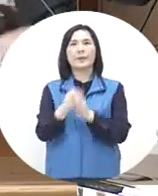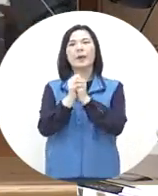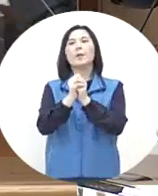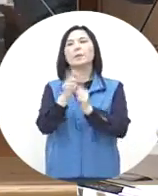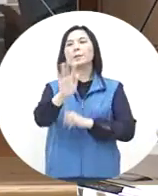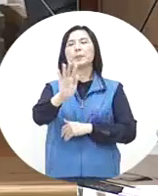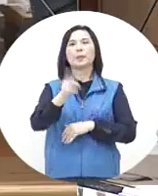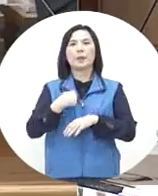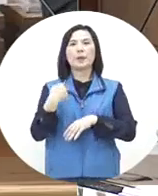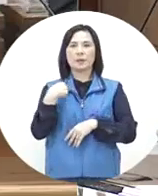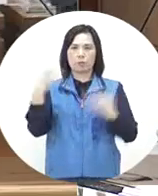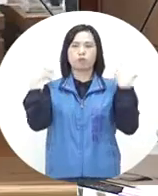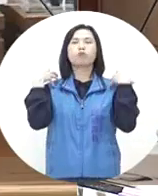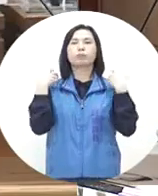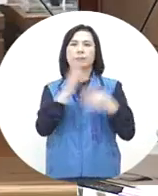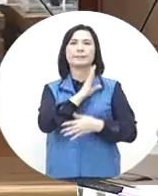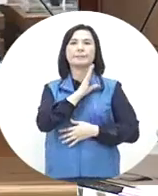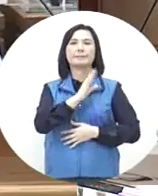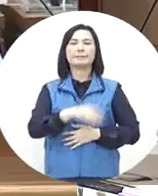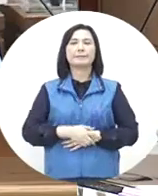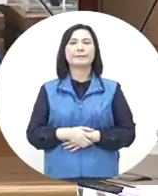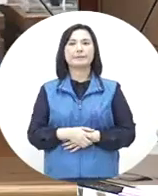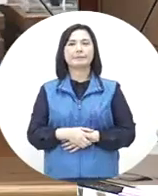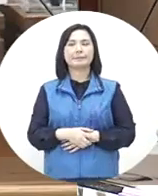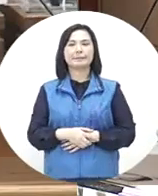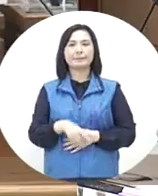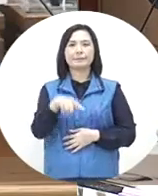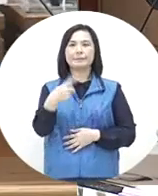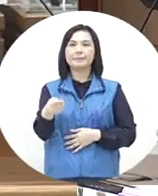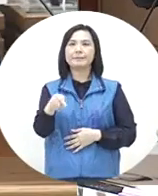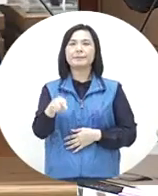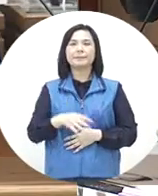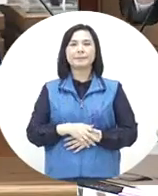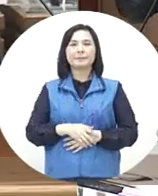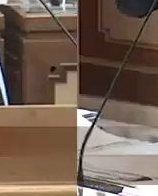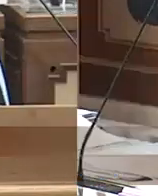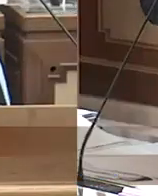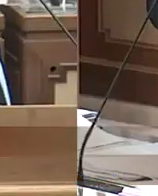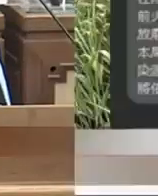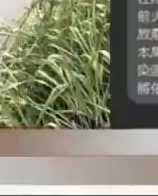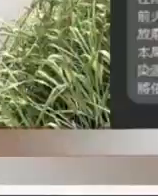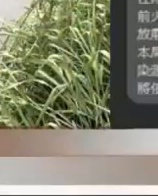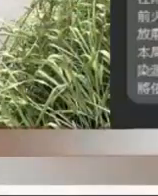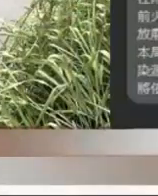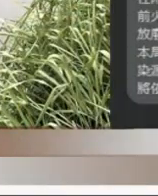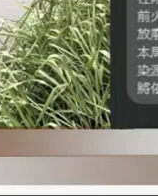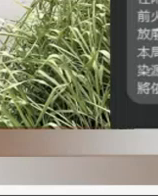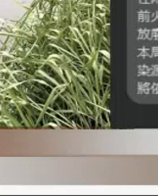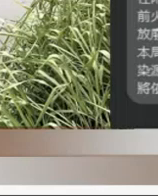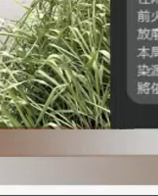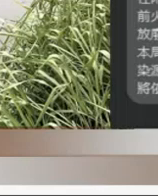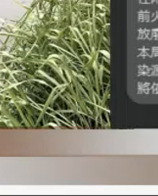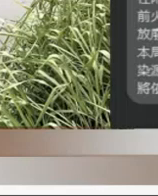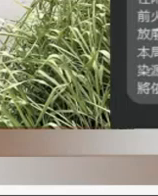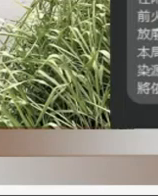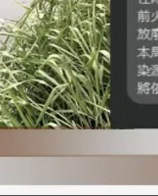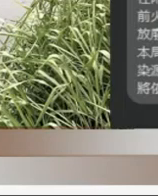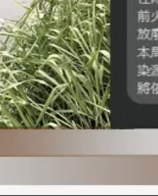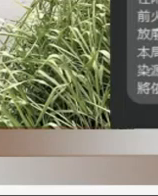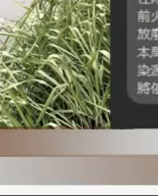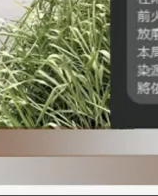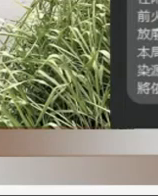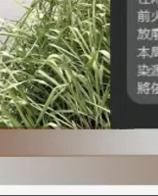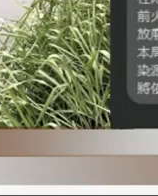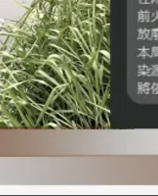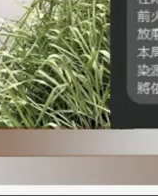的。 好，谢谢市长。 做做，哦， 这个。那再来呢，有关于这个也是在区域里面大家很共同关心的，有一个大左